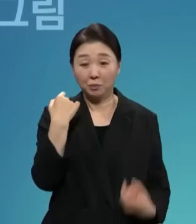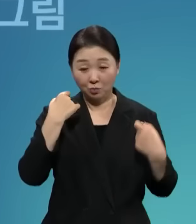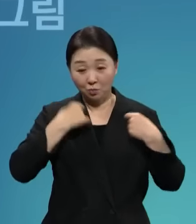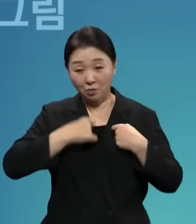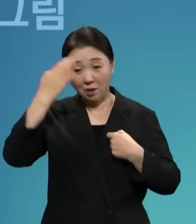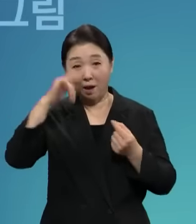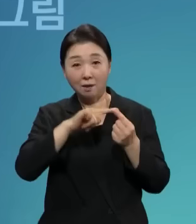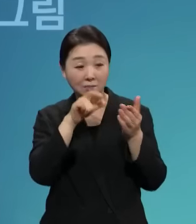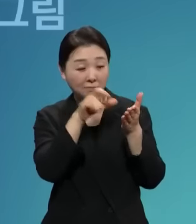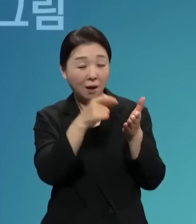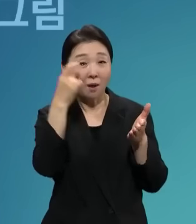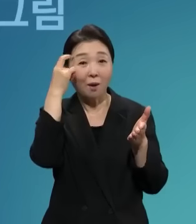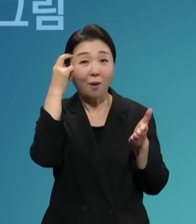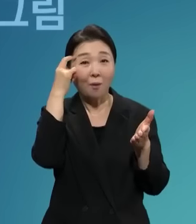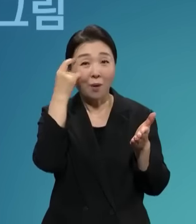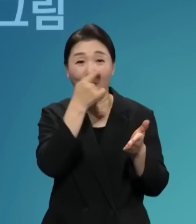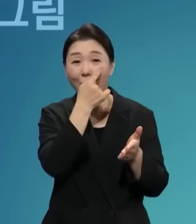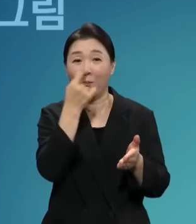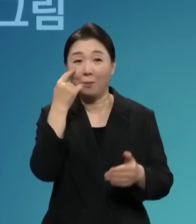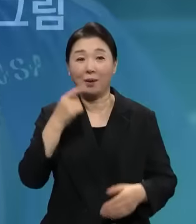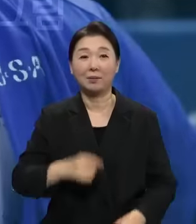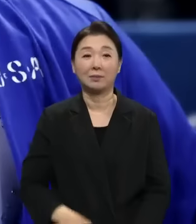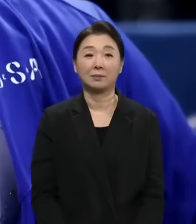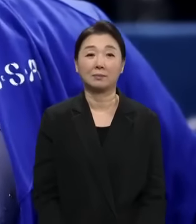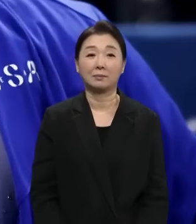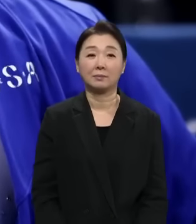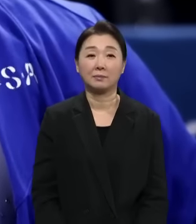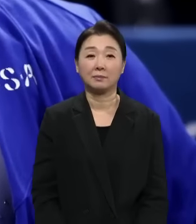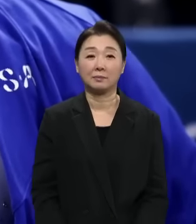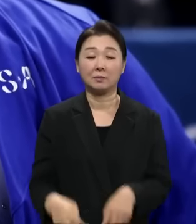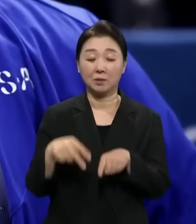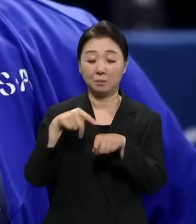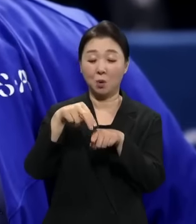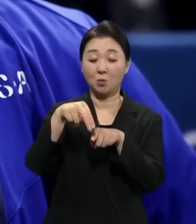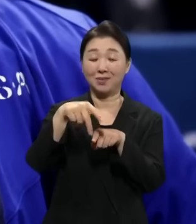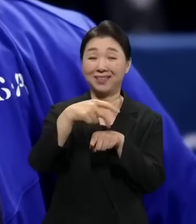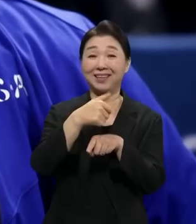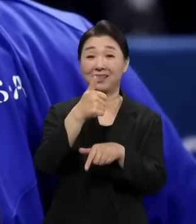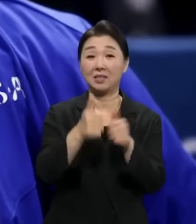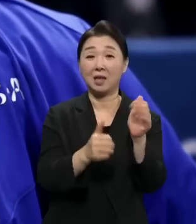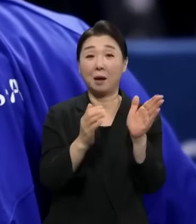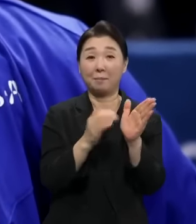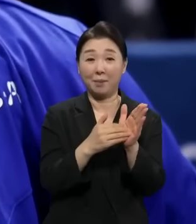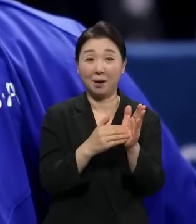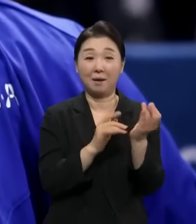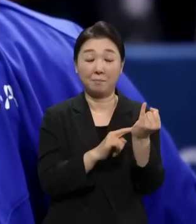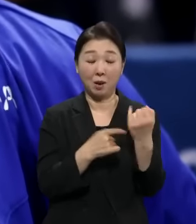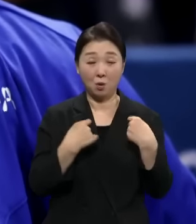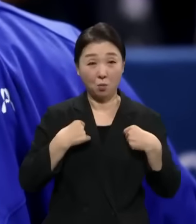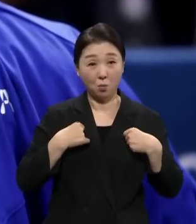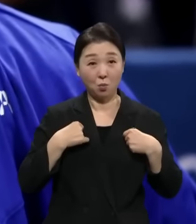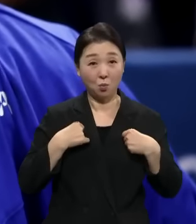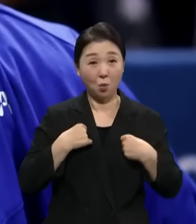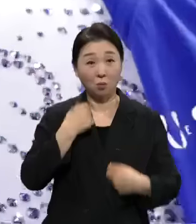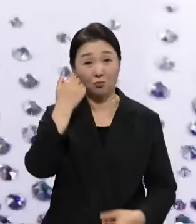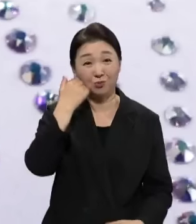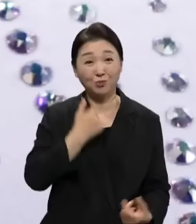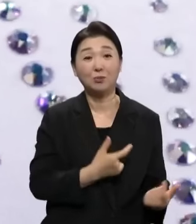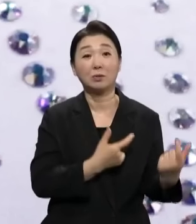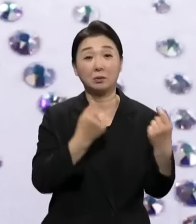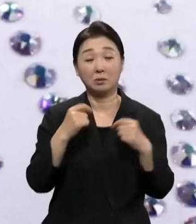한글이 적혀 있는 건지 사실을 확인해봤습니다. 평균대 경기를 마친 시몬 바일스의 유니폼에